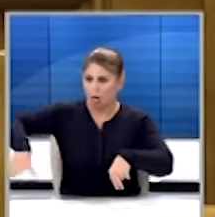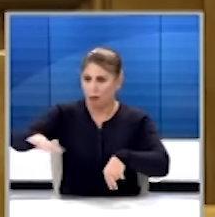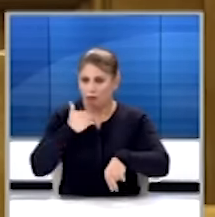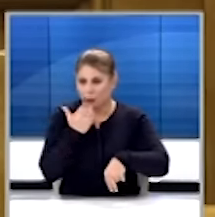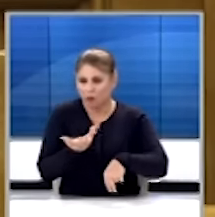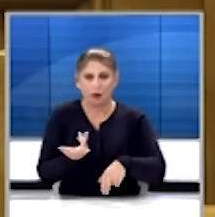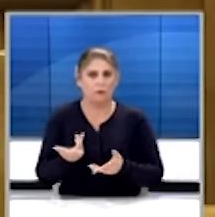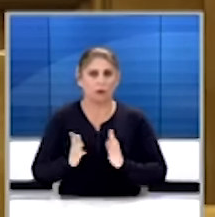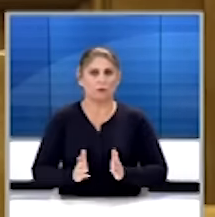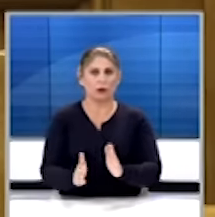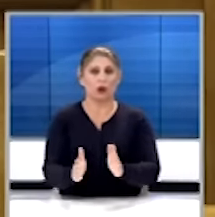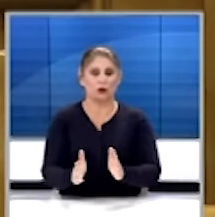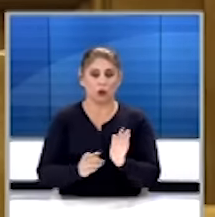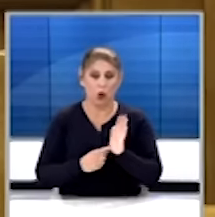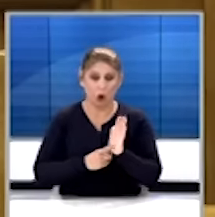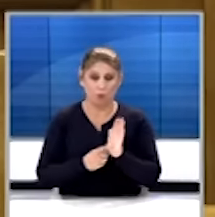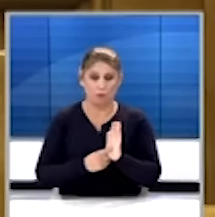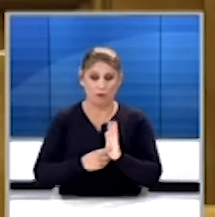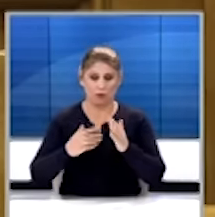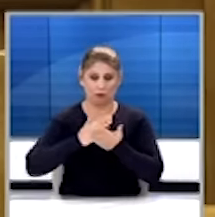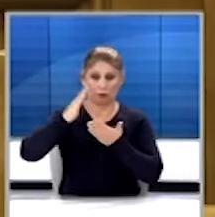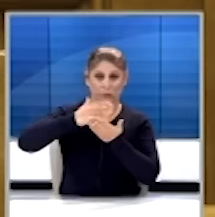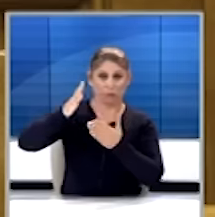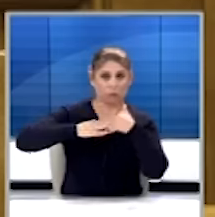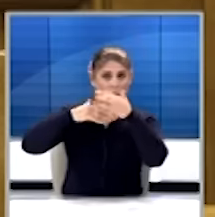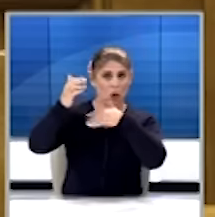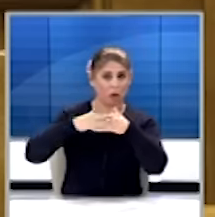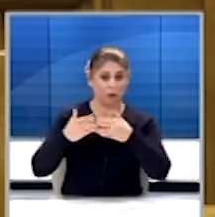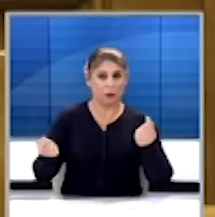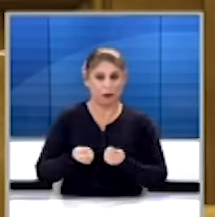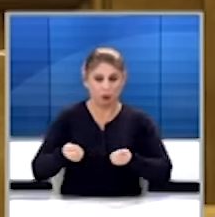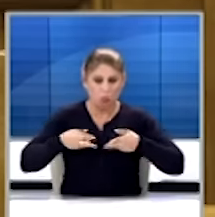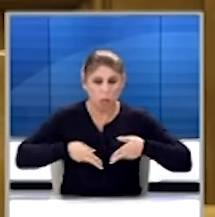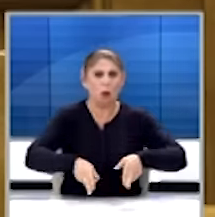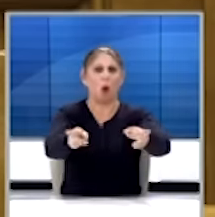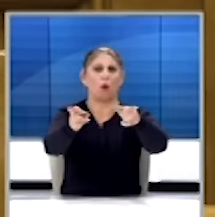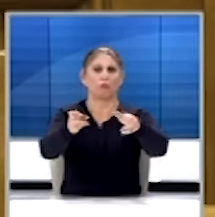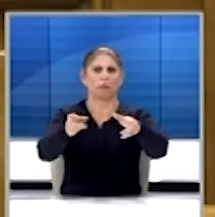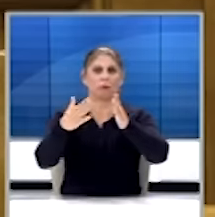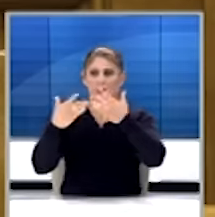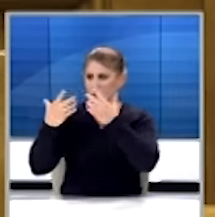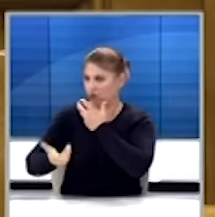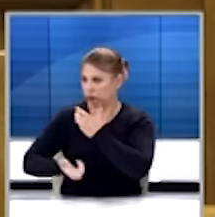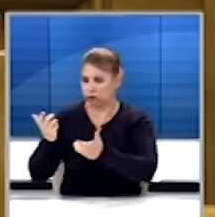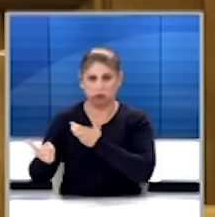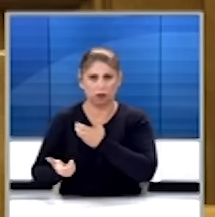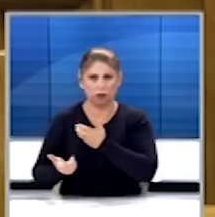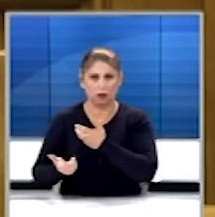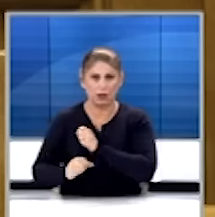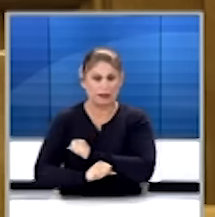νόμιμη οικοδομική εργασία και έχουν μείνει στο δρόμο, ως διαμαγείας πολλά